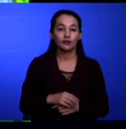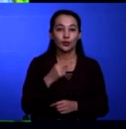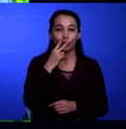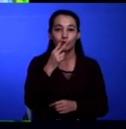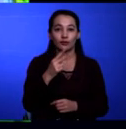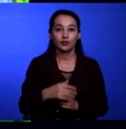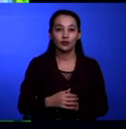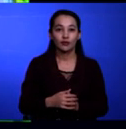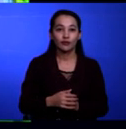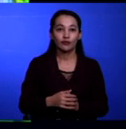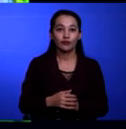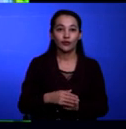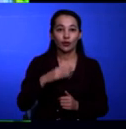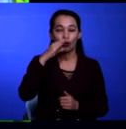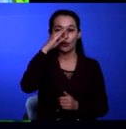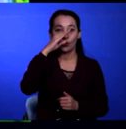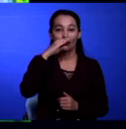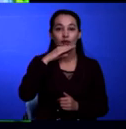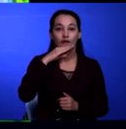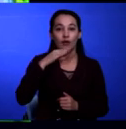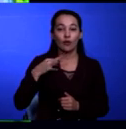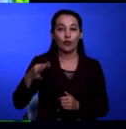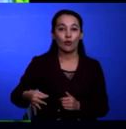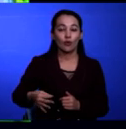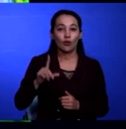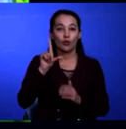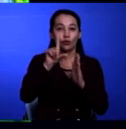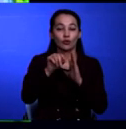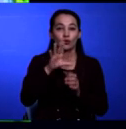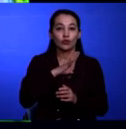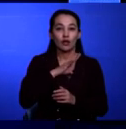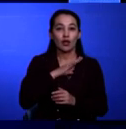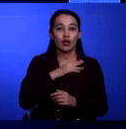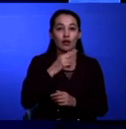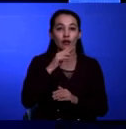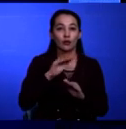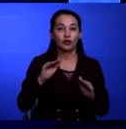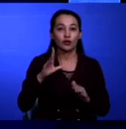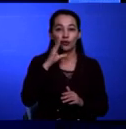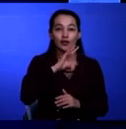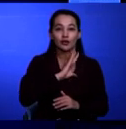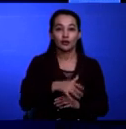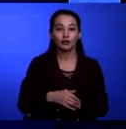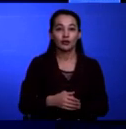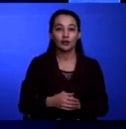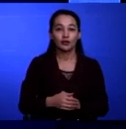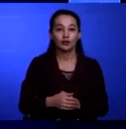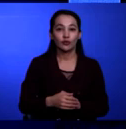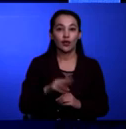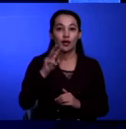Ko'ryapsizmi? Ular o'tib bo'lishdi, lekin bular kechga qolib o'ta olmay qolishdi. Ushbu